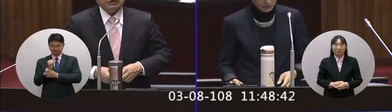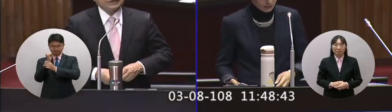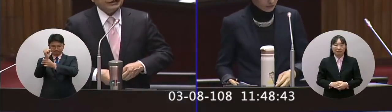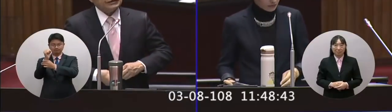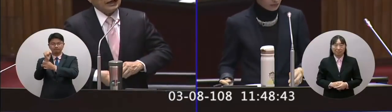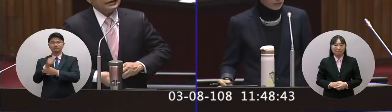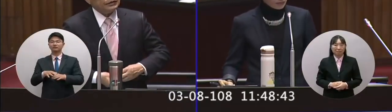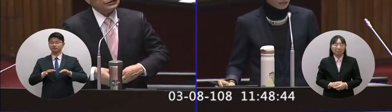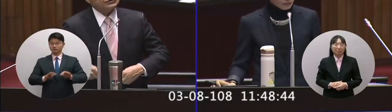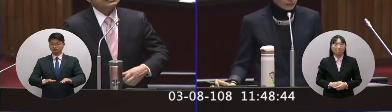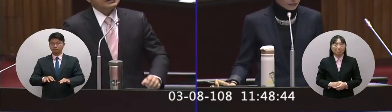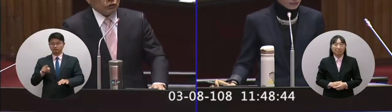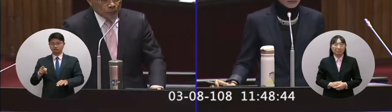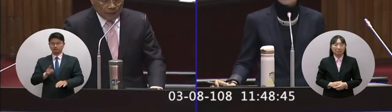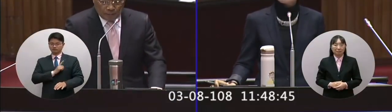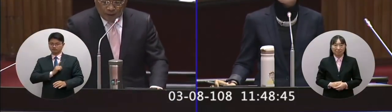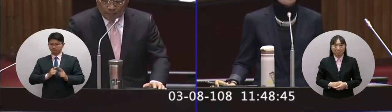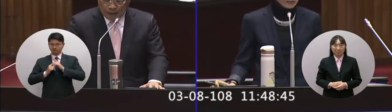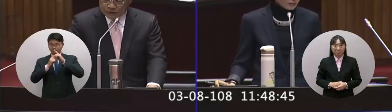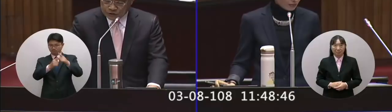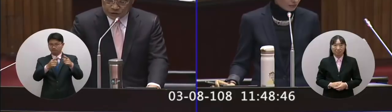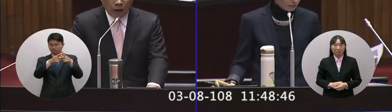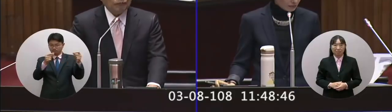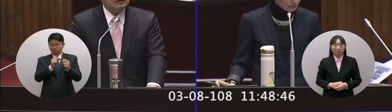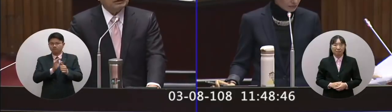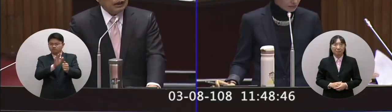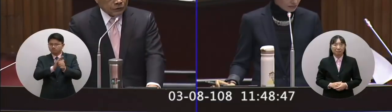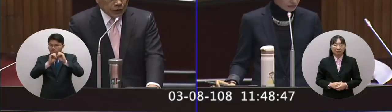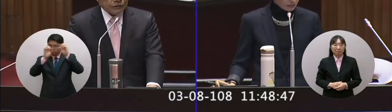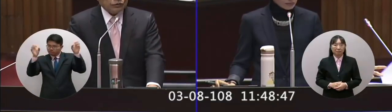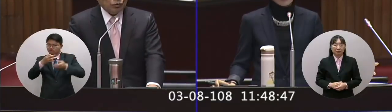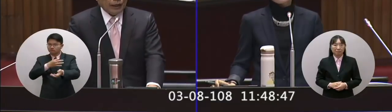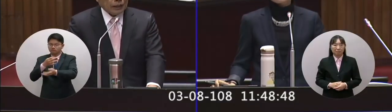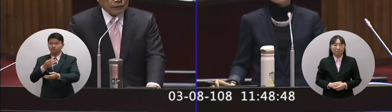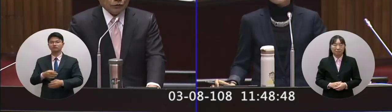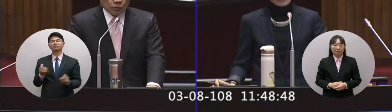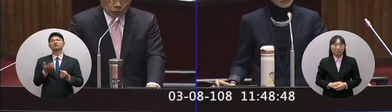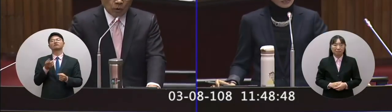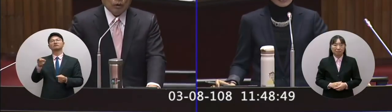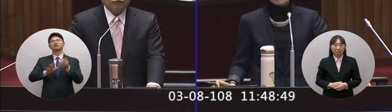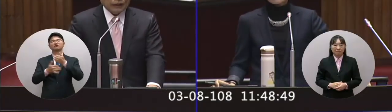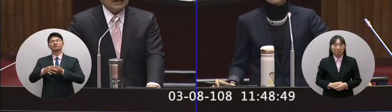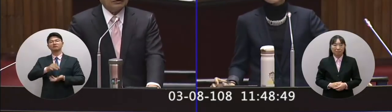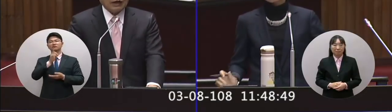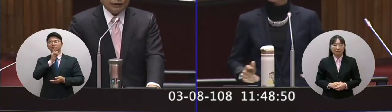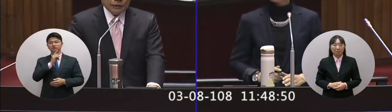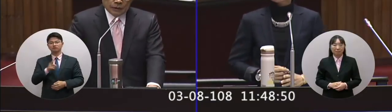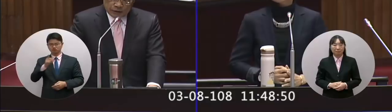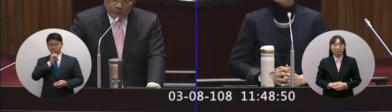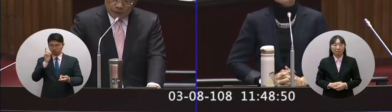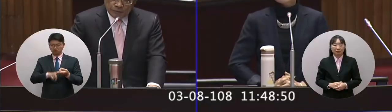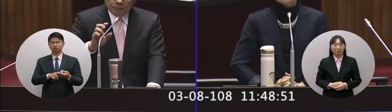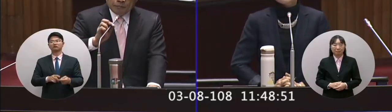持，这一次还亲自到日本帮忙行销。那确实如委员刚才所说，非常有